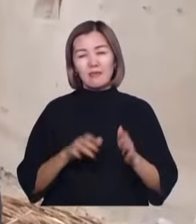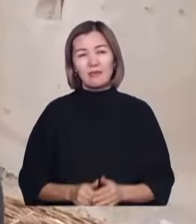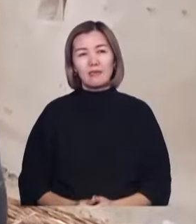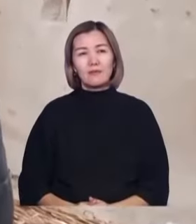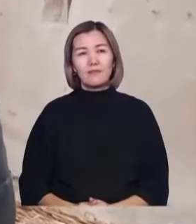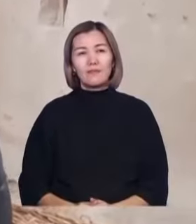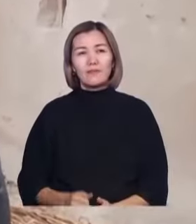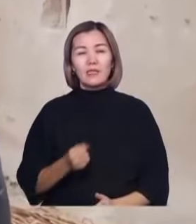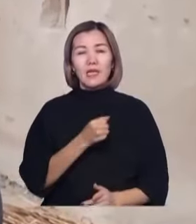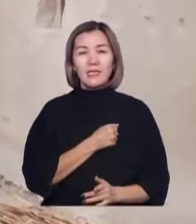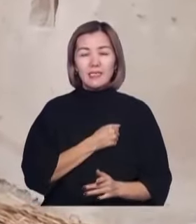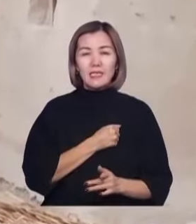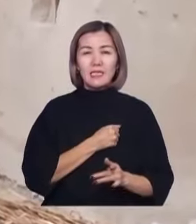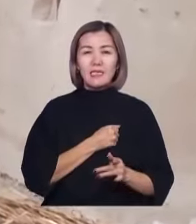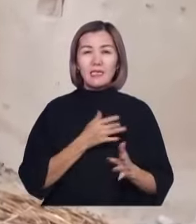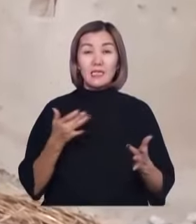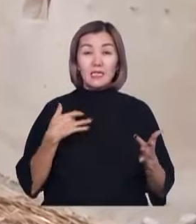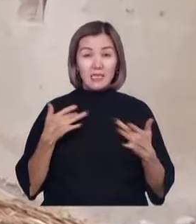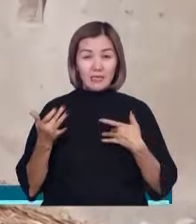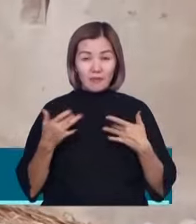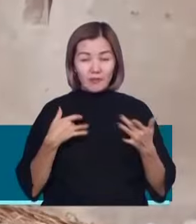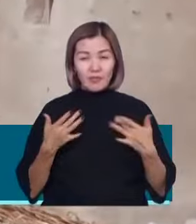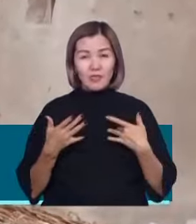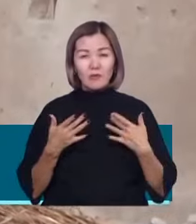адамдарға бұндай жағдайда өте қиын.